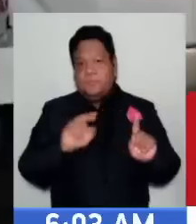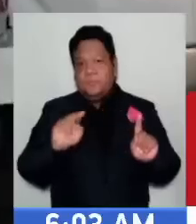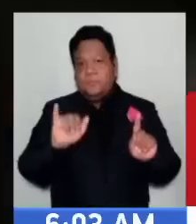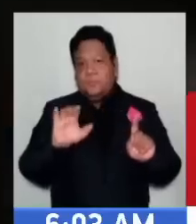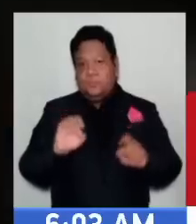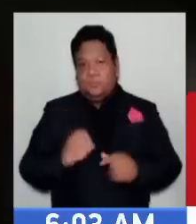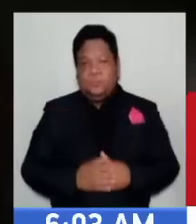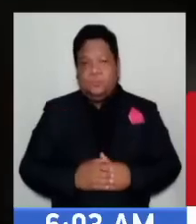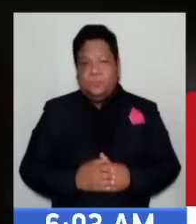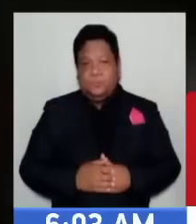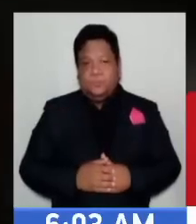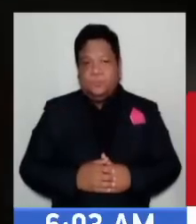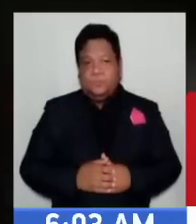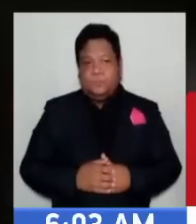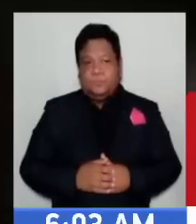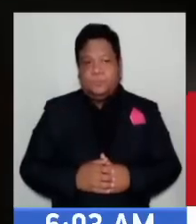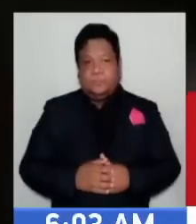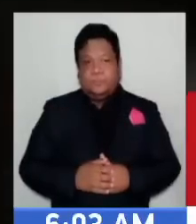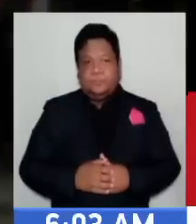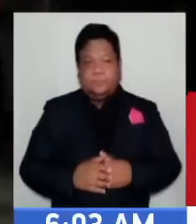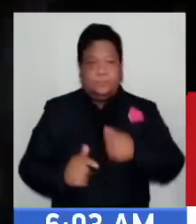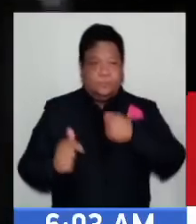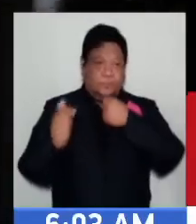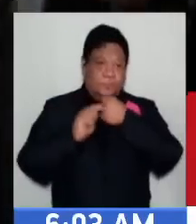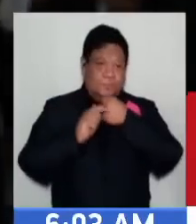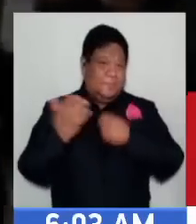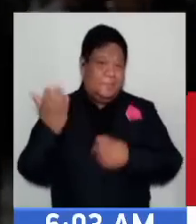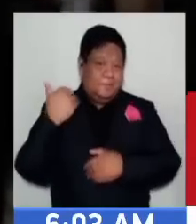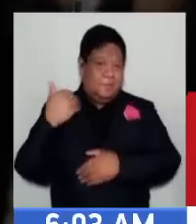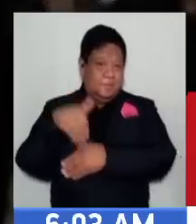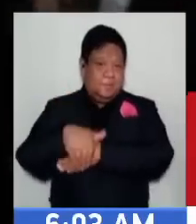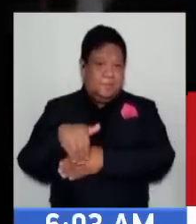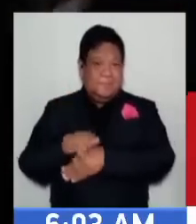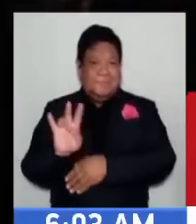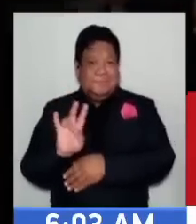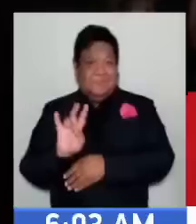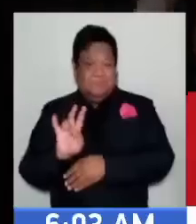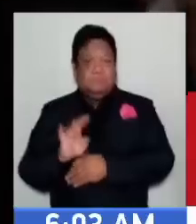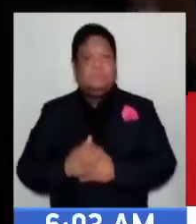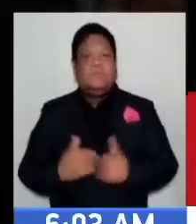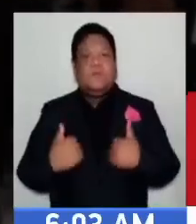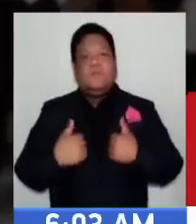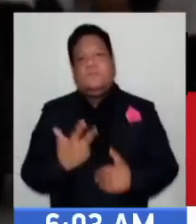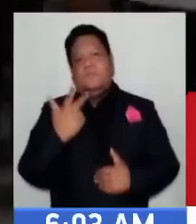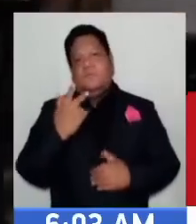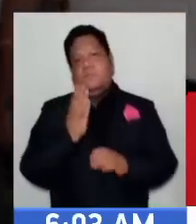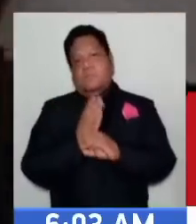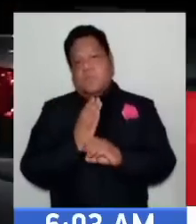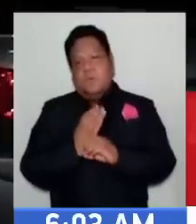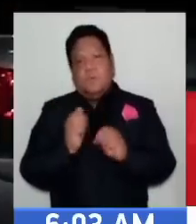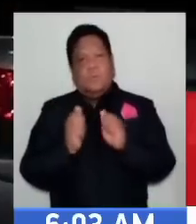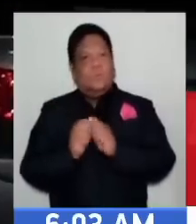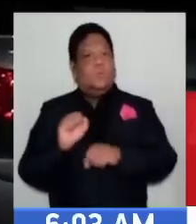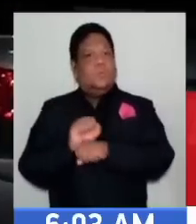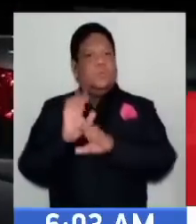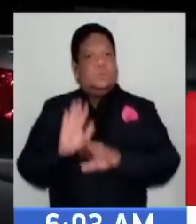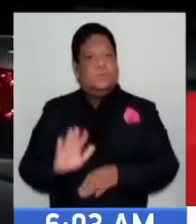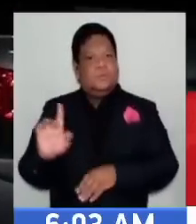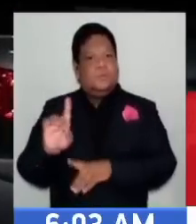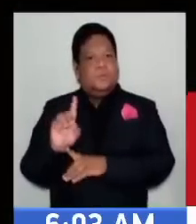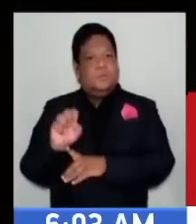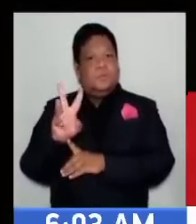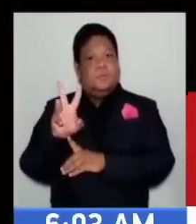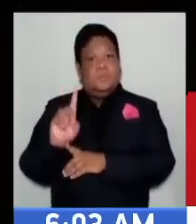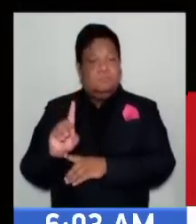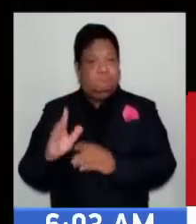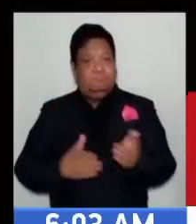Alas 7 kagabi nang dumating ang tatlong bus kasamang ilang empleyado ng Department of Social Welfare and Development sa bahay ampunan na Gentle